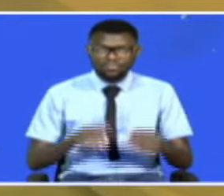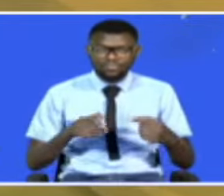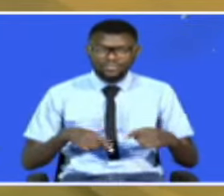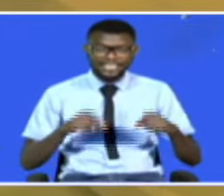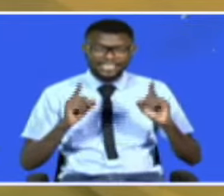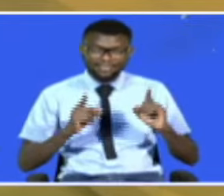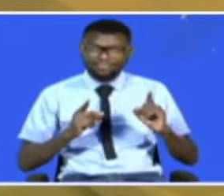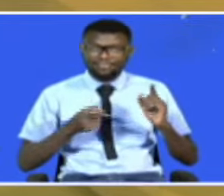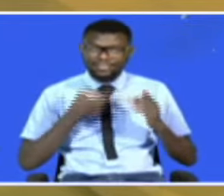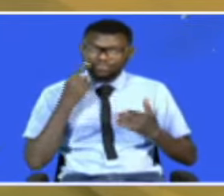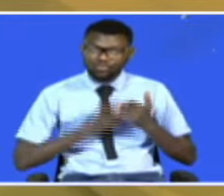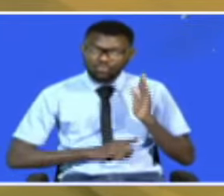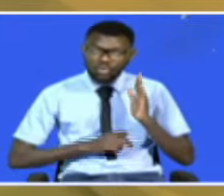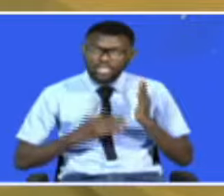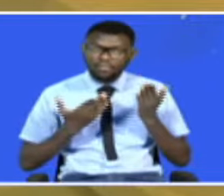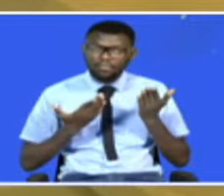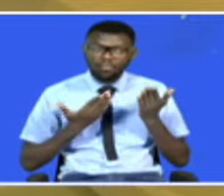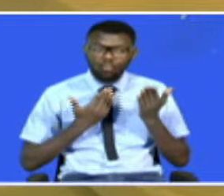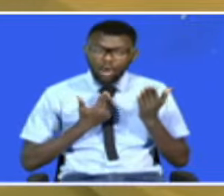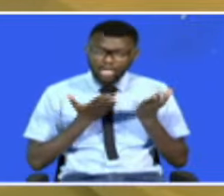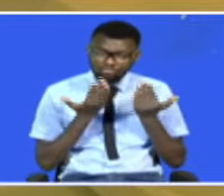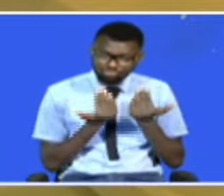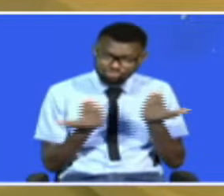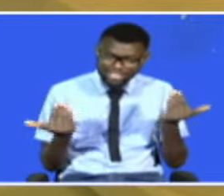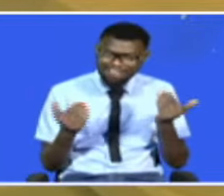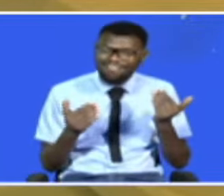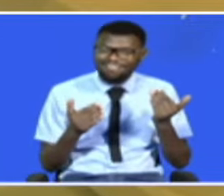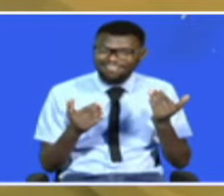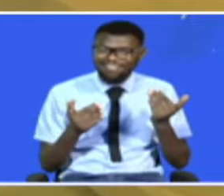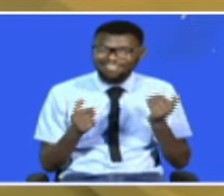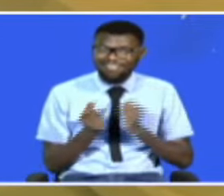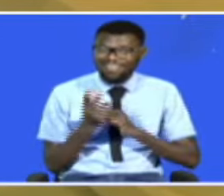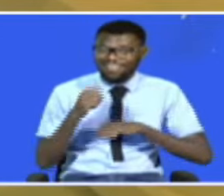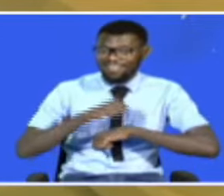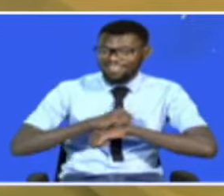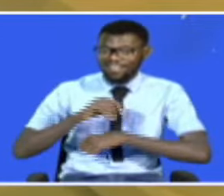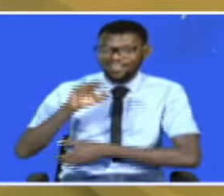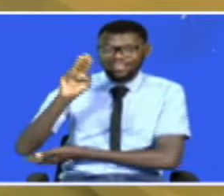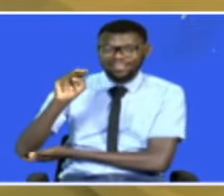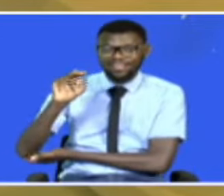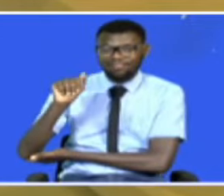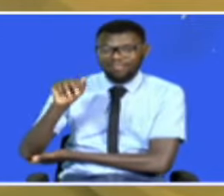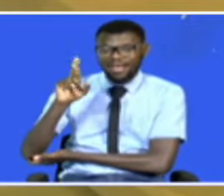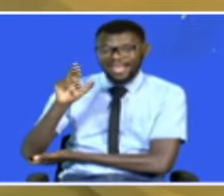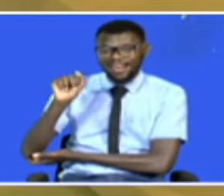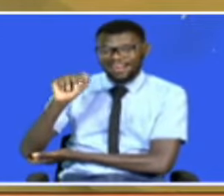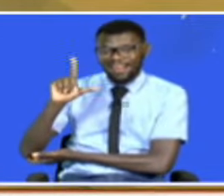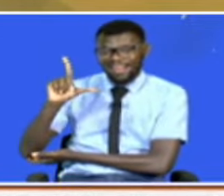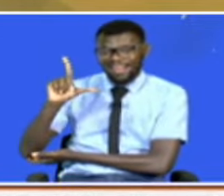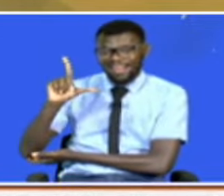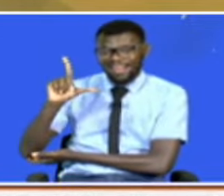tumaini la kuendelea na masomo kwa wanafunzi wa shule upili ya wavulana ya Maralal High kwa kutoa usaidizi wa kuwanunulia